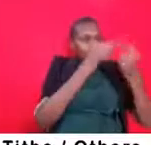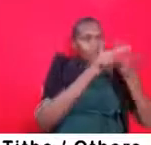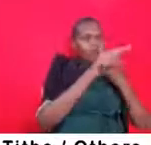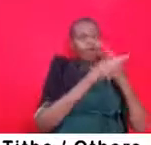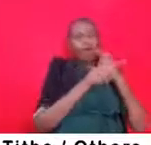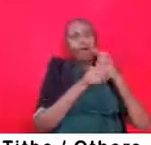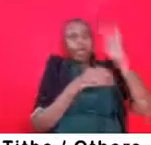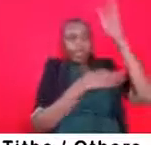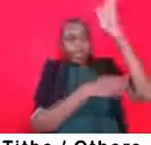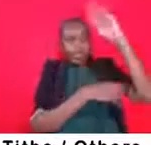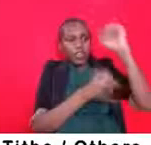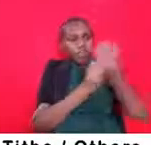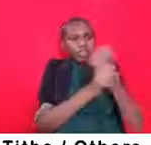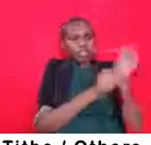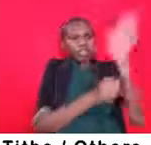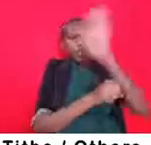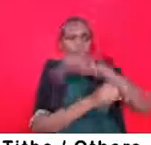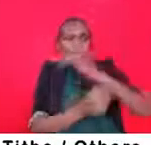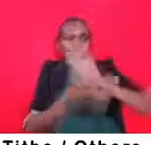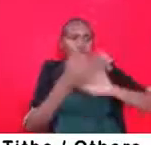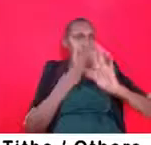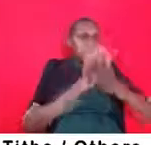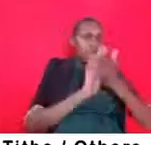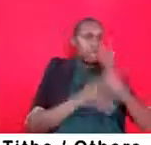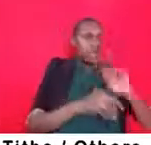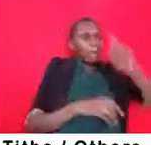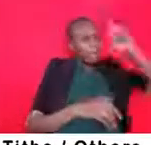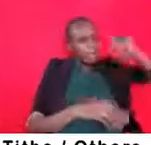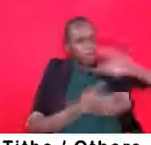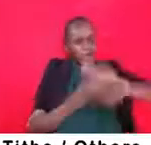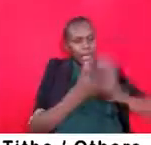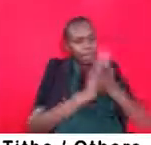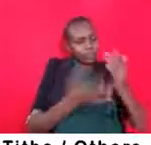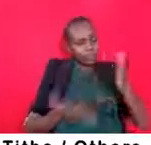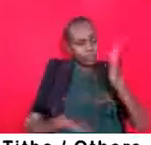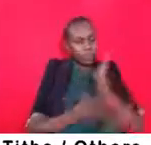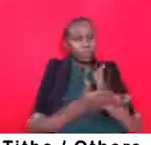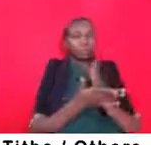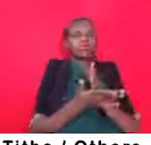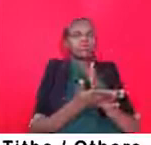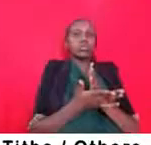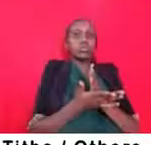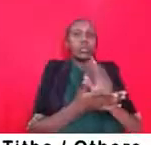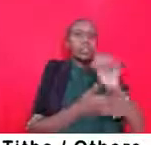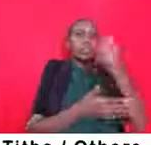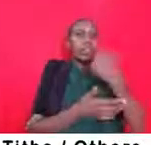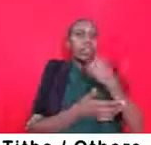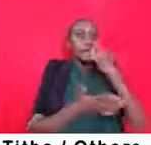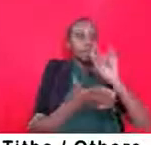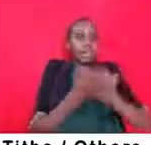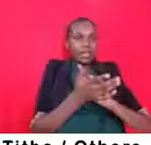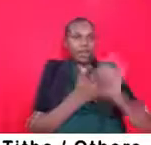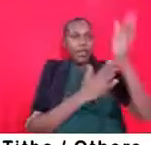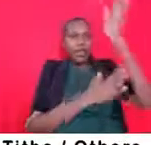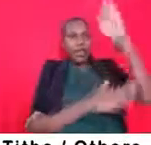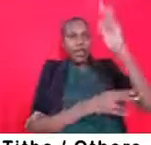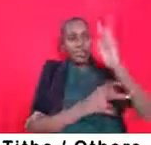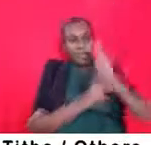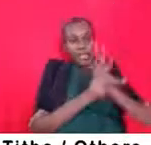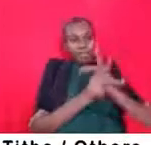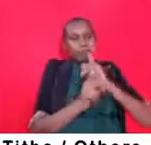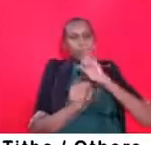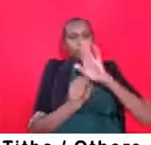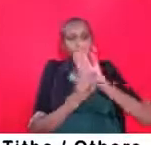chake halitarudi bure. Lazima litakuja kutimizwa. In other words, God keeps